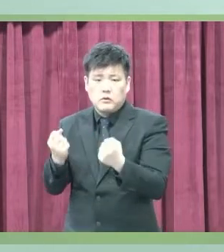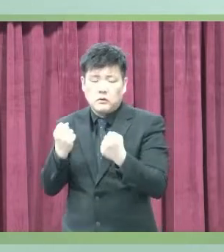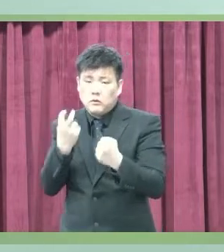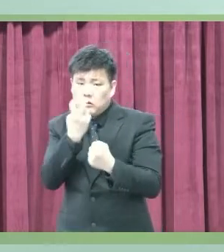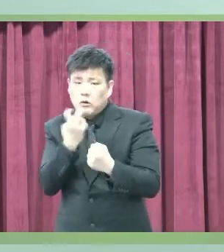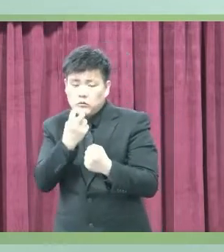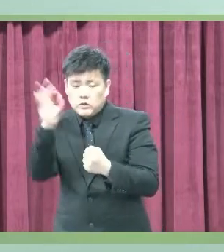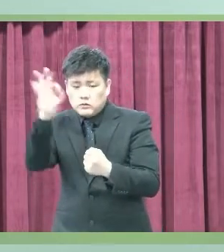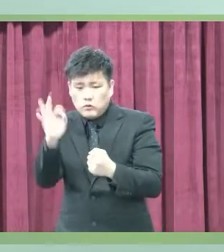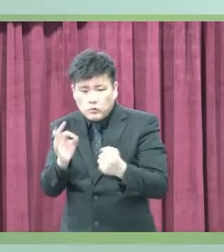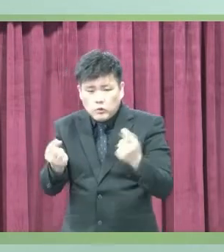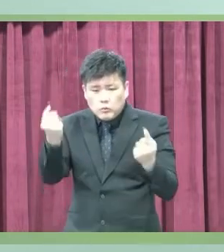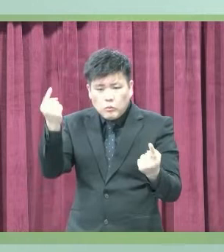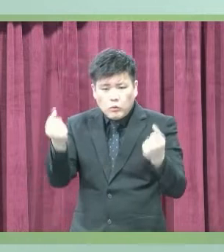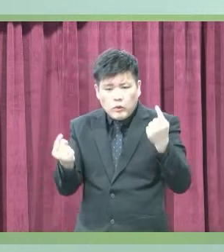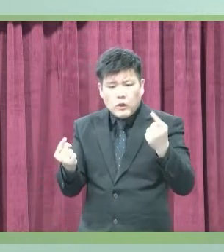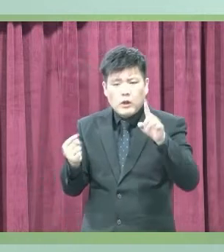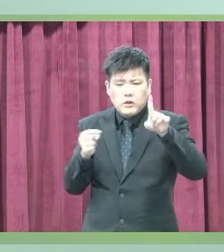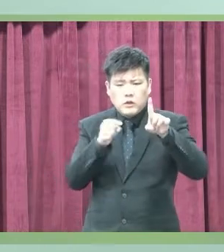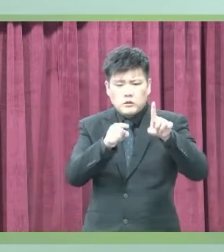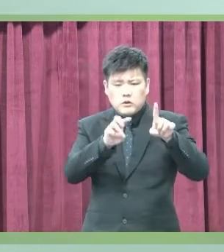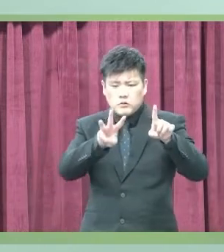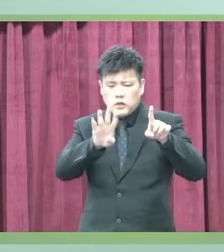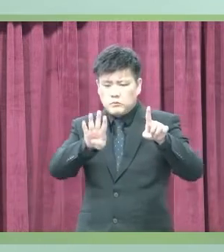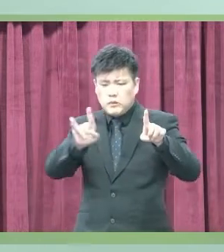검진 수검률보다 1.3배 높습니다.